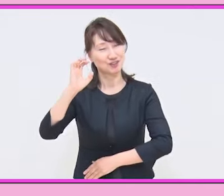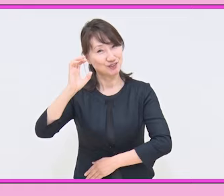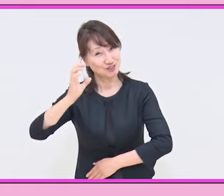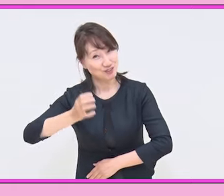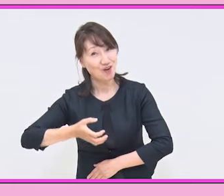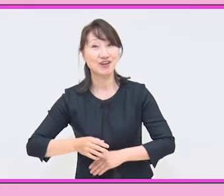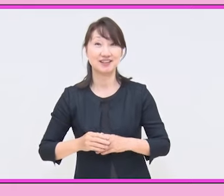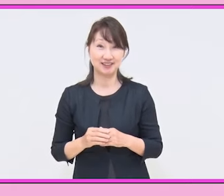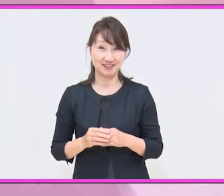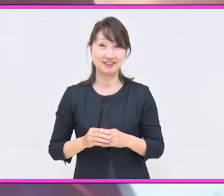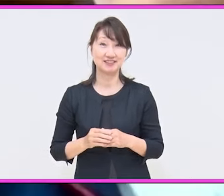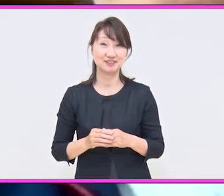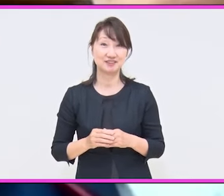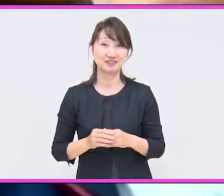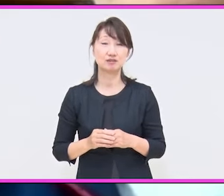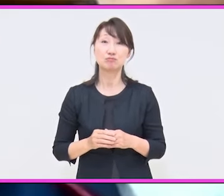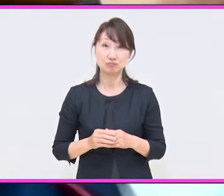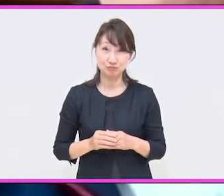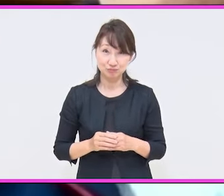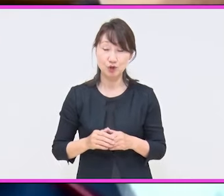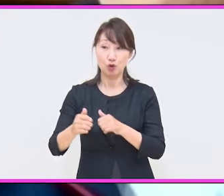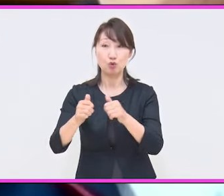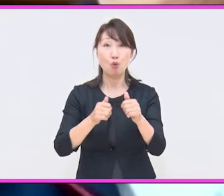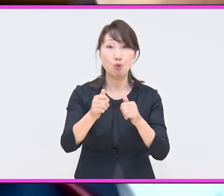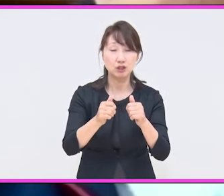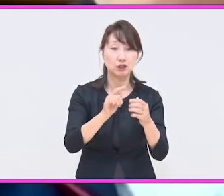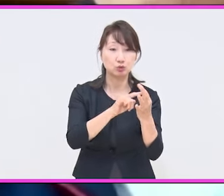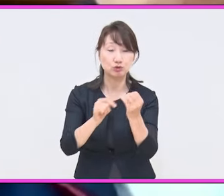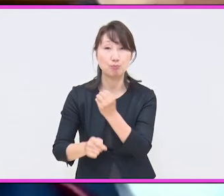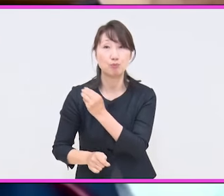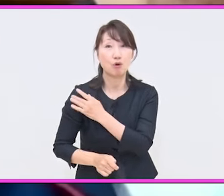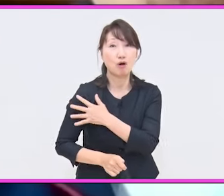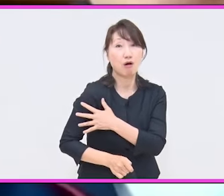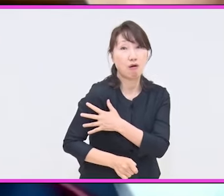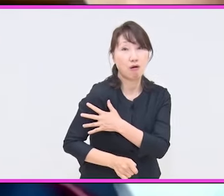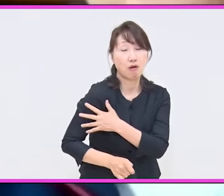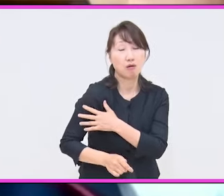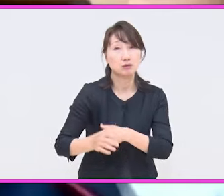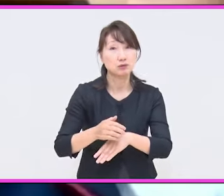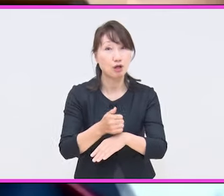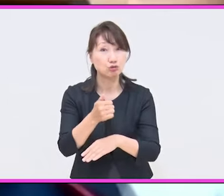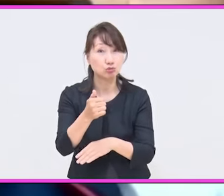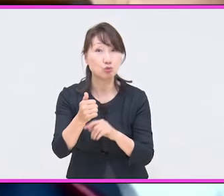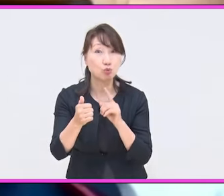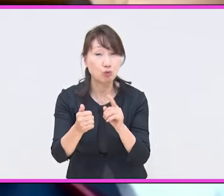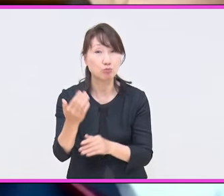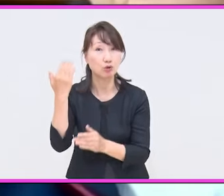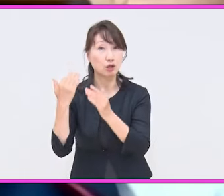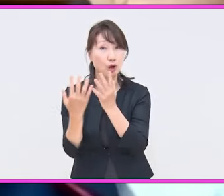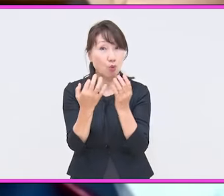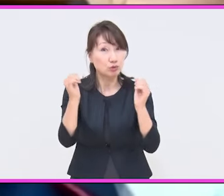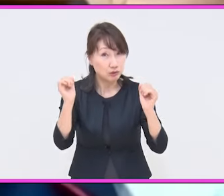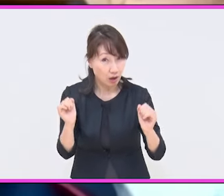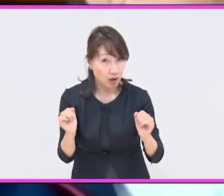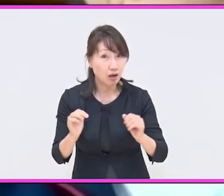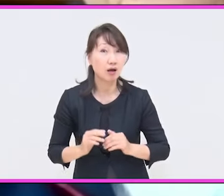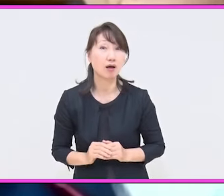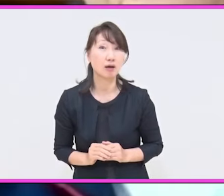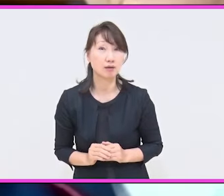いことなんですけれども、複数の競技にこう取り組まれる選手っていうのは当時多かったもんなんです